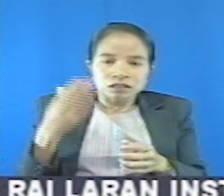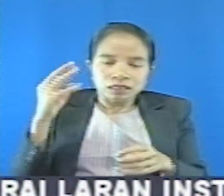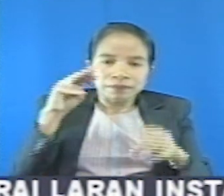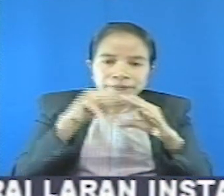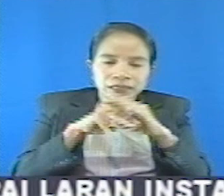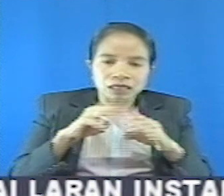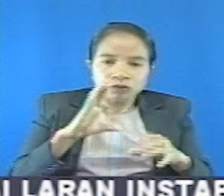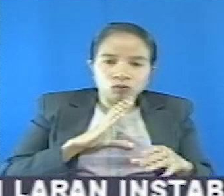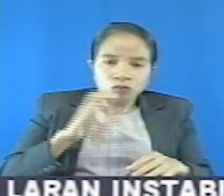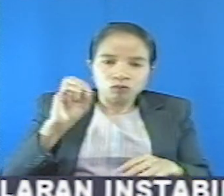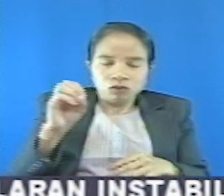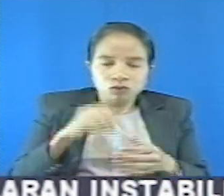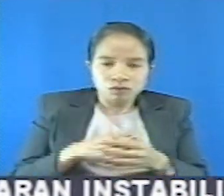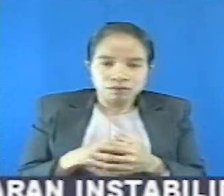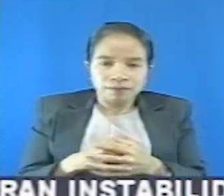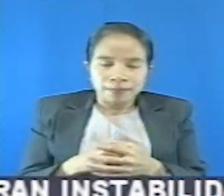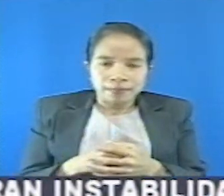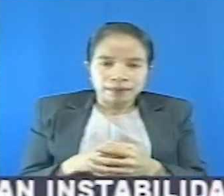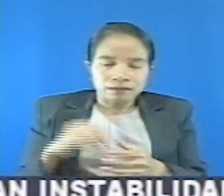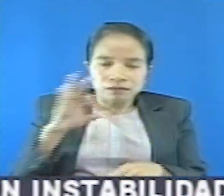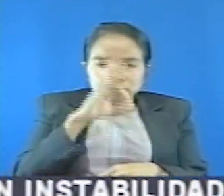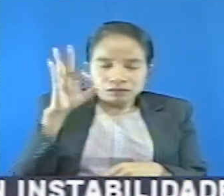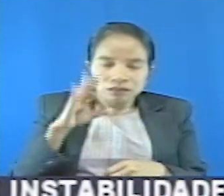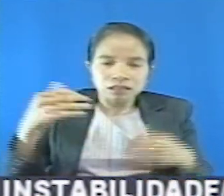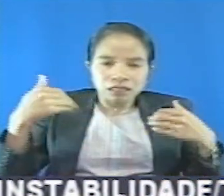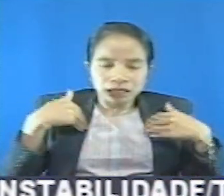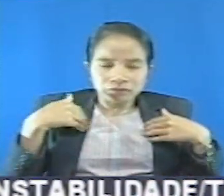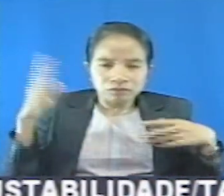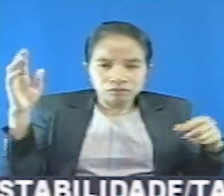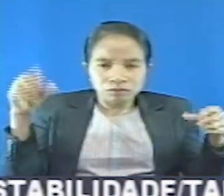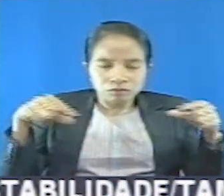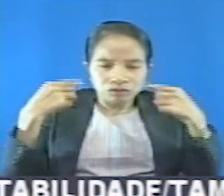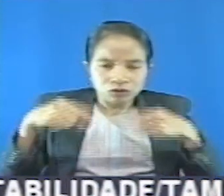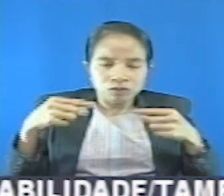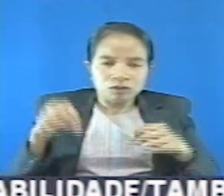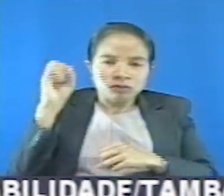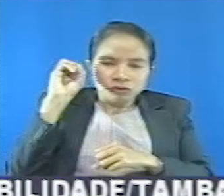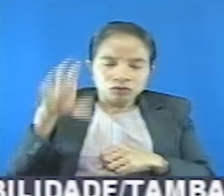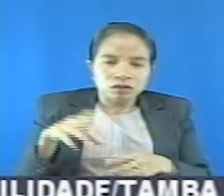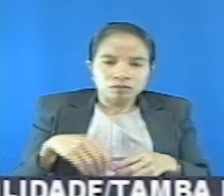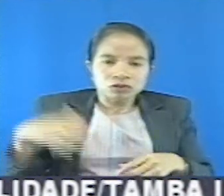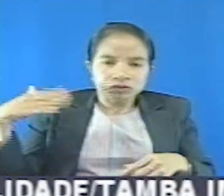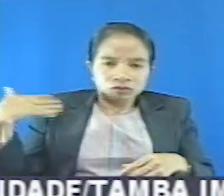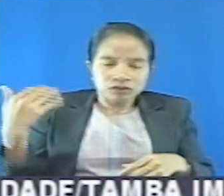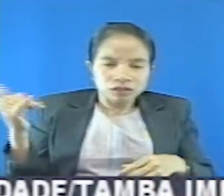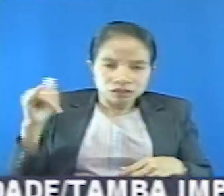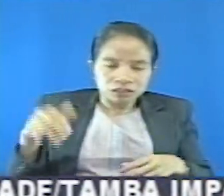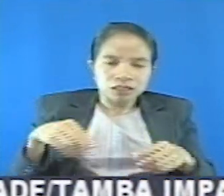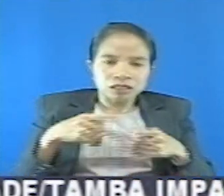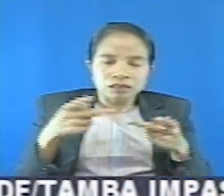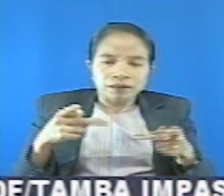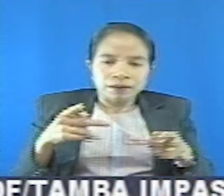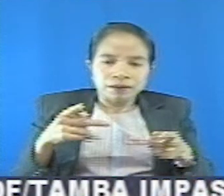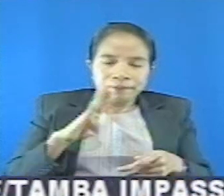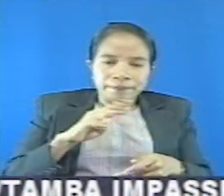ia konfront sida nebe maka kontesi e merkado kumoro. Sesta fera ne mosu tan konfrontus hodi tura malu